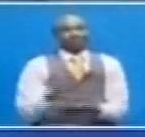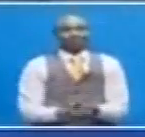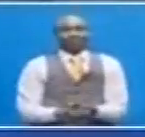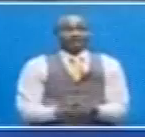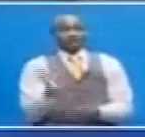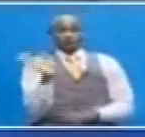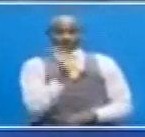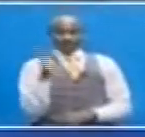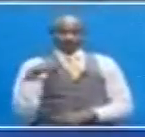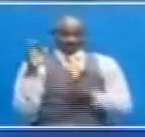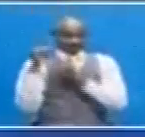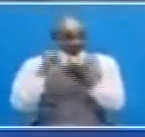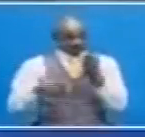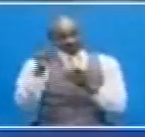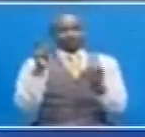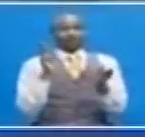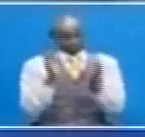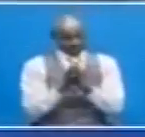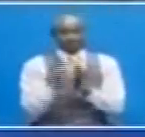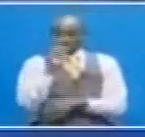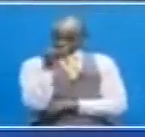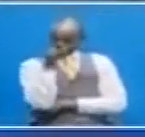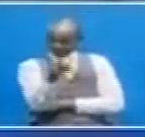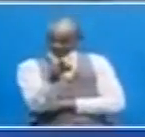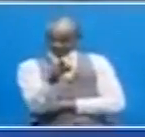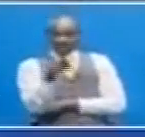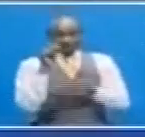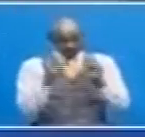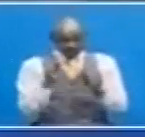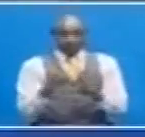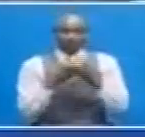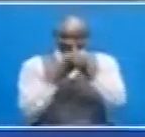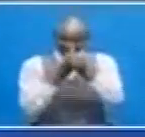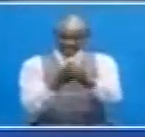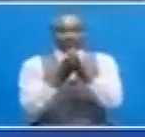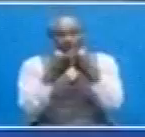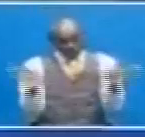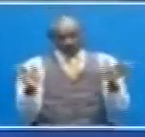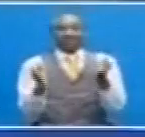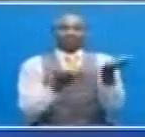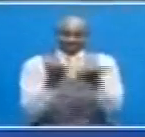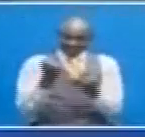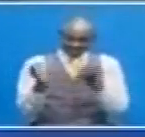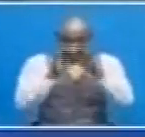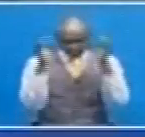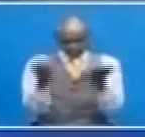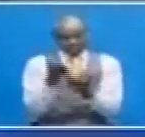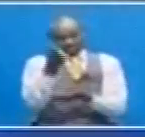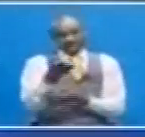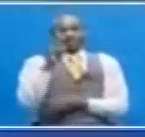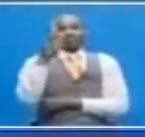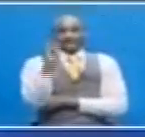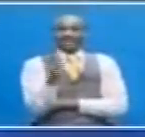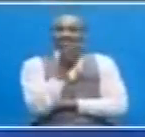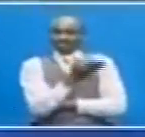Obama anatarajiwa kushirikiana na mwenyeji wake Rais Uhuru Kenyatta kuongoza kongamano la mataifa kuhusu biashara katika afisi za Umoja wa Mataifa